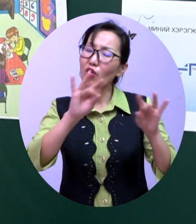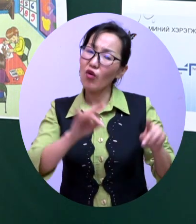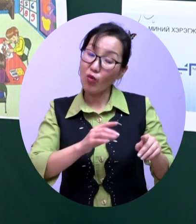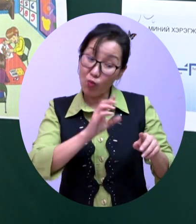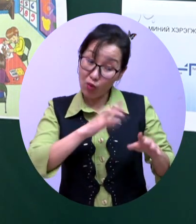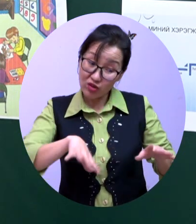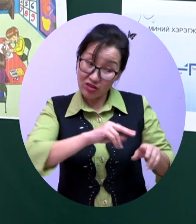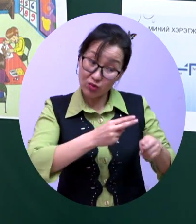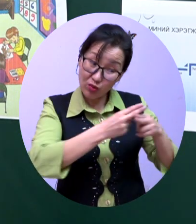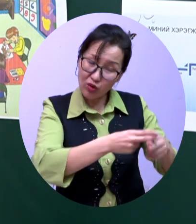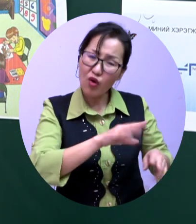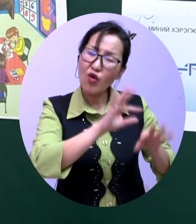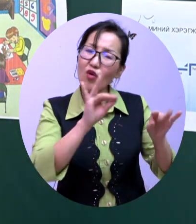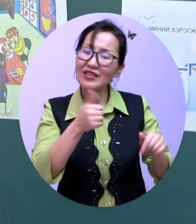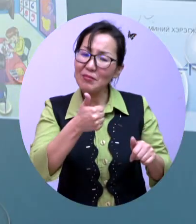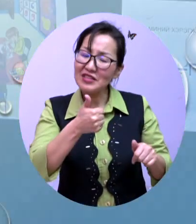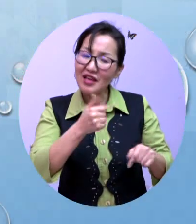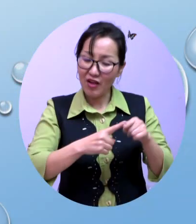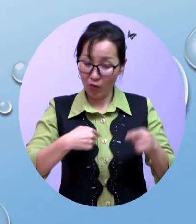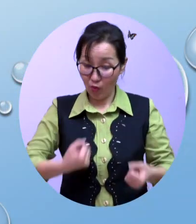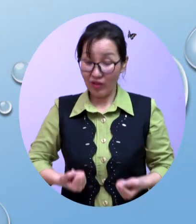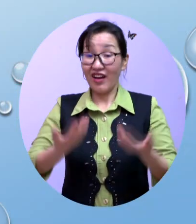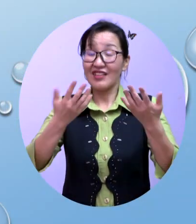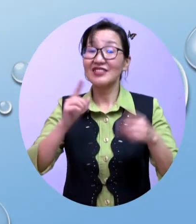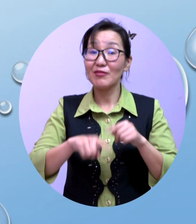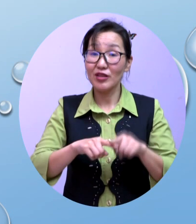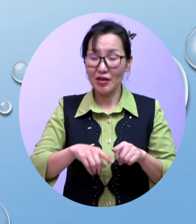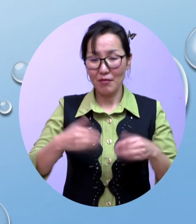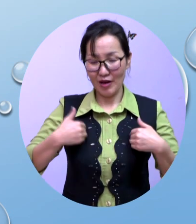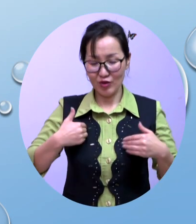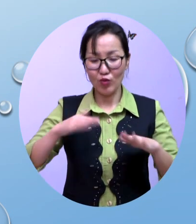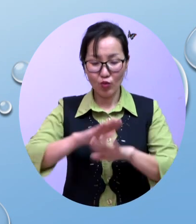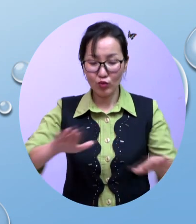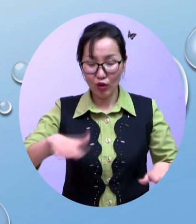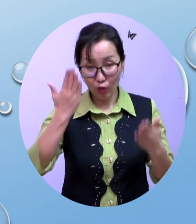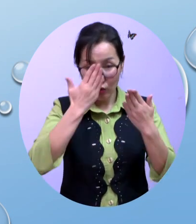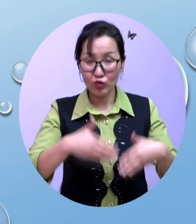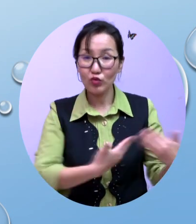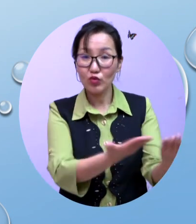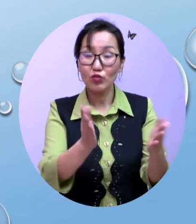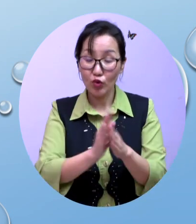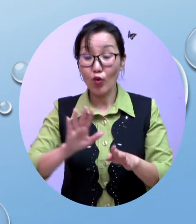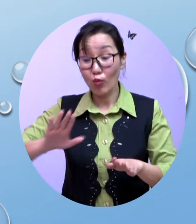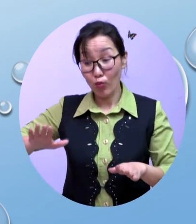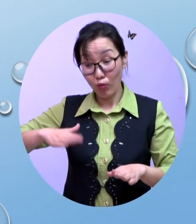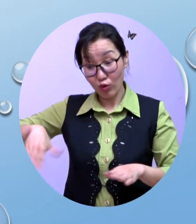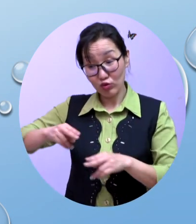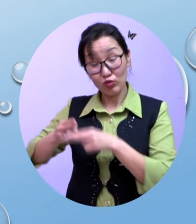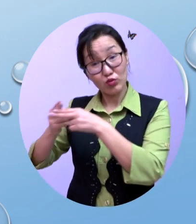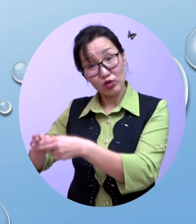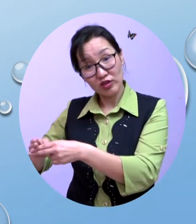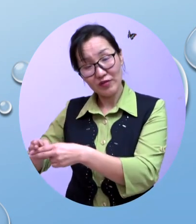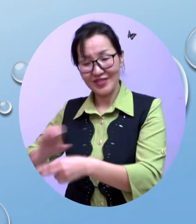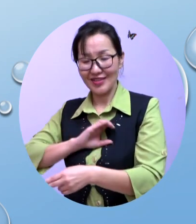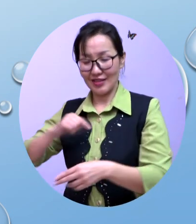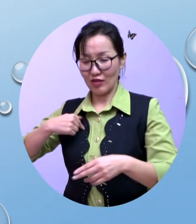сайн нөлөөтэй, ямар ач холбогдолтой болохыг багш нь хүүхдүүддээ уншиж өгье. Бусдад туслах нь